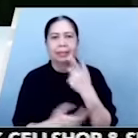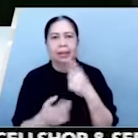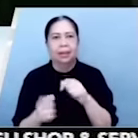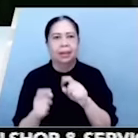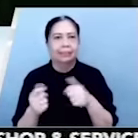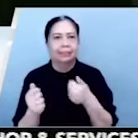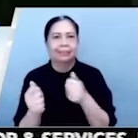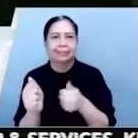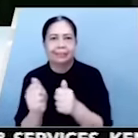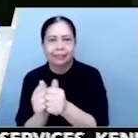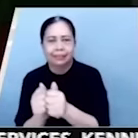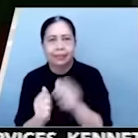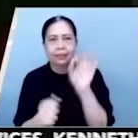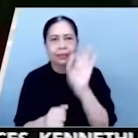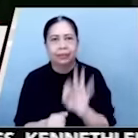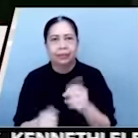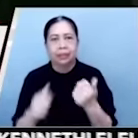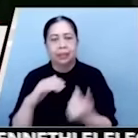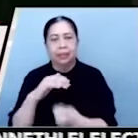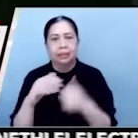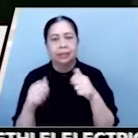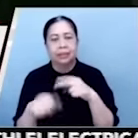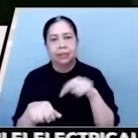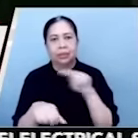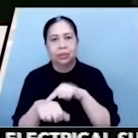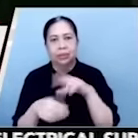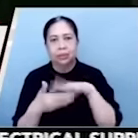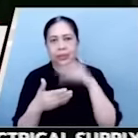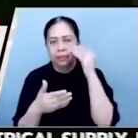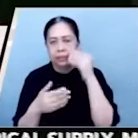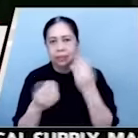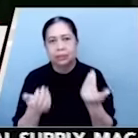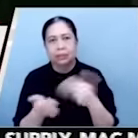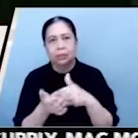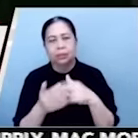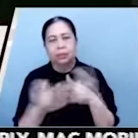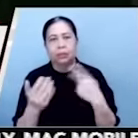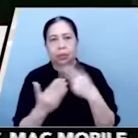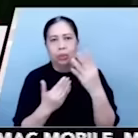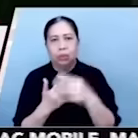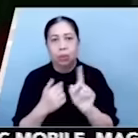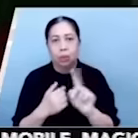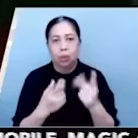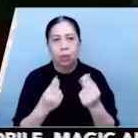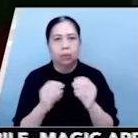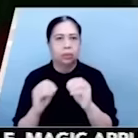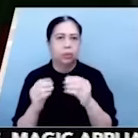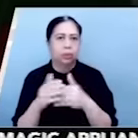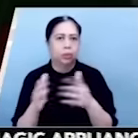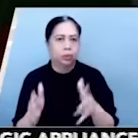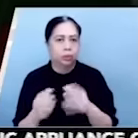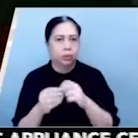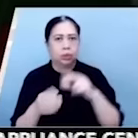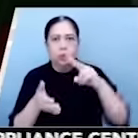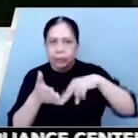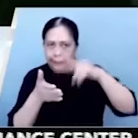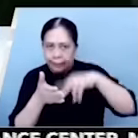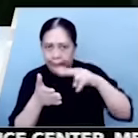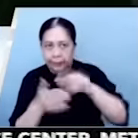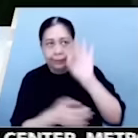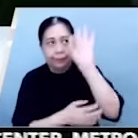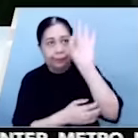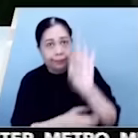DepEd sa ilalim ng National Learning Recovery Program kung saan tinuturuan ang mga estudyante na makapagbasa. Kaya tuwing Biyernes,